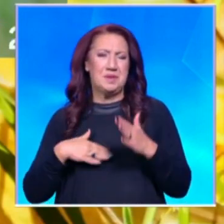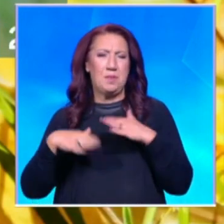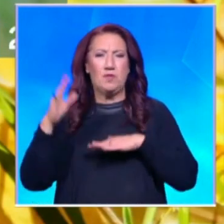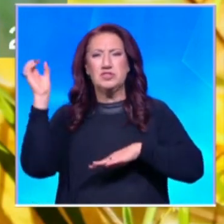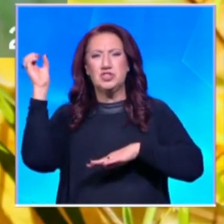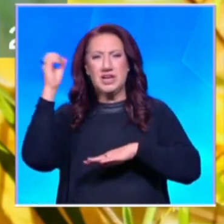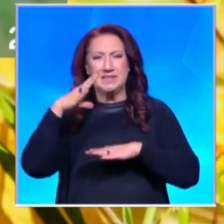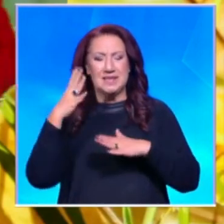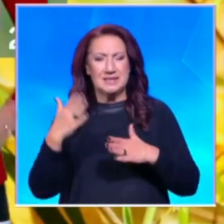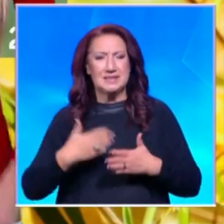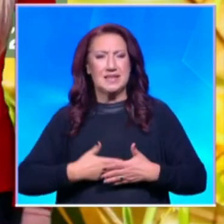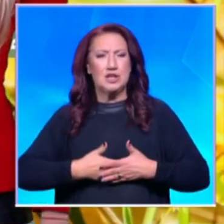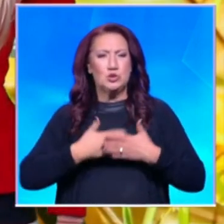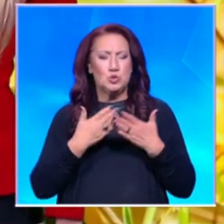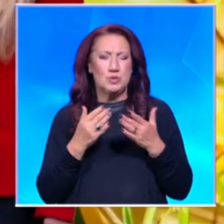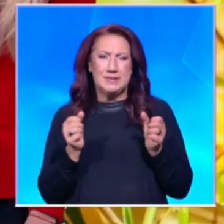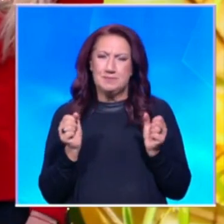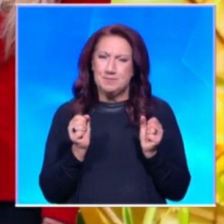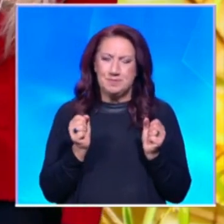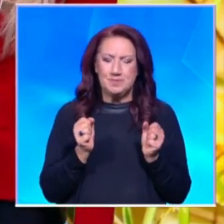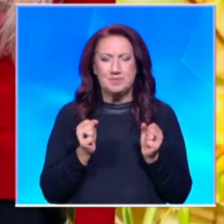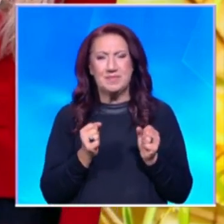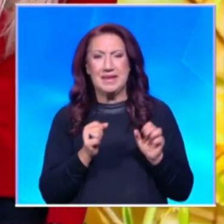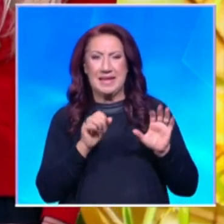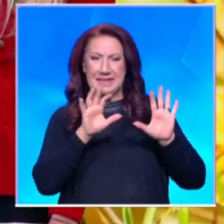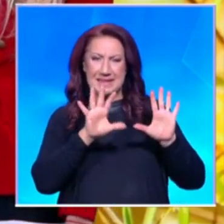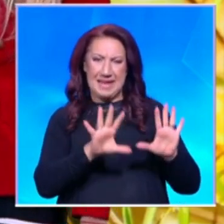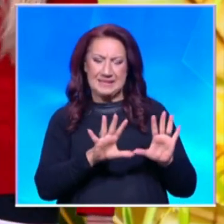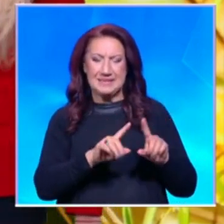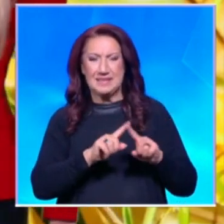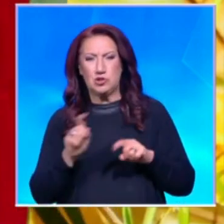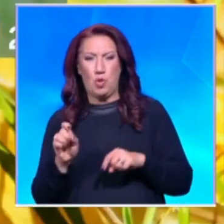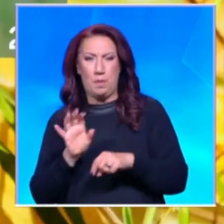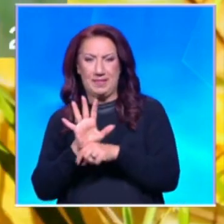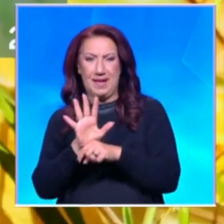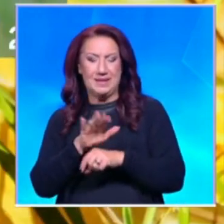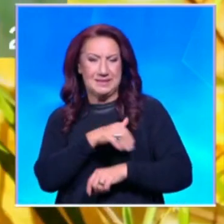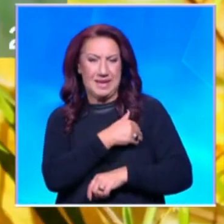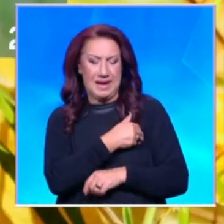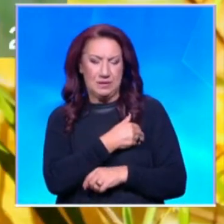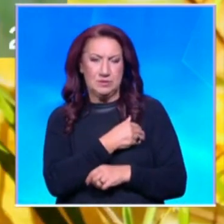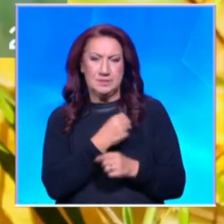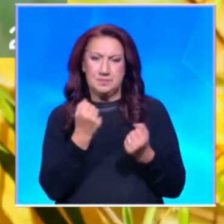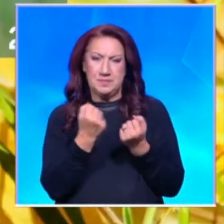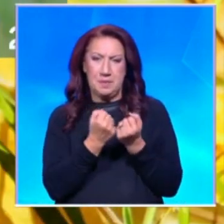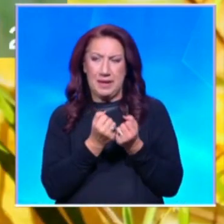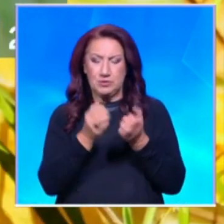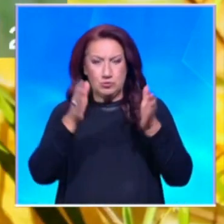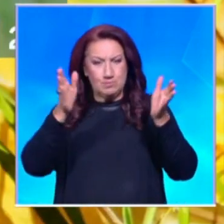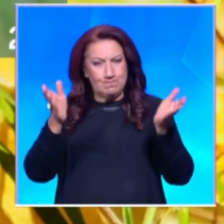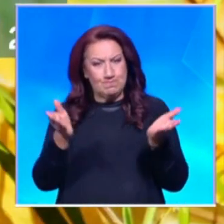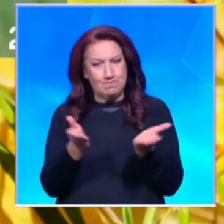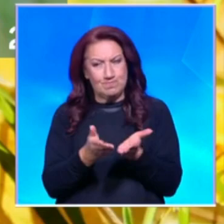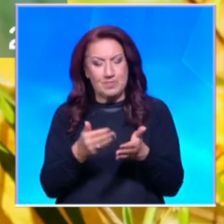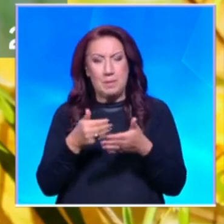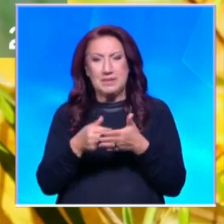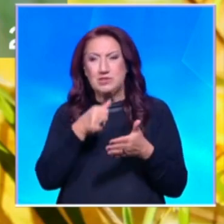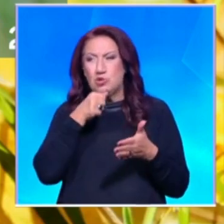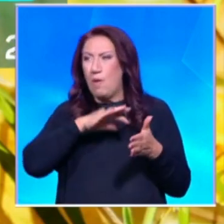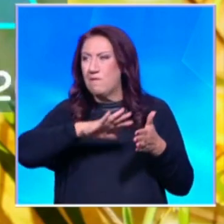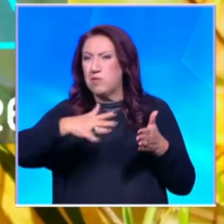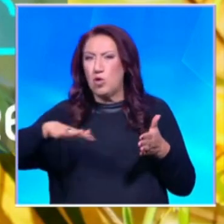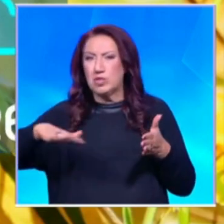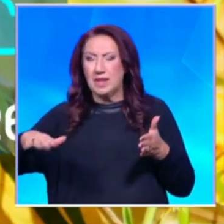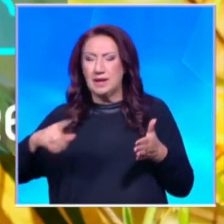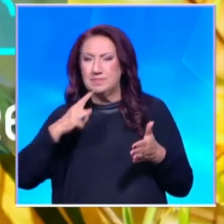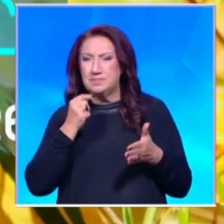време. Сутрин ще бъде хладно с температури около 10-15 градуса, на места в котловините и около водните басейни ще има